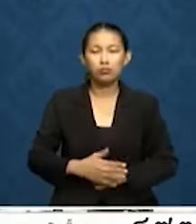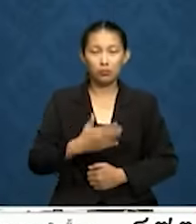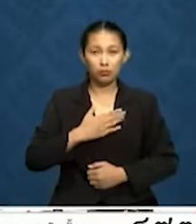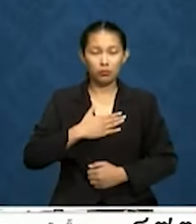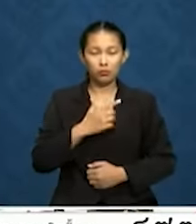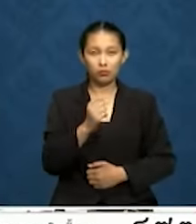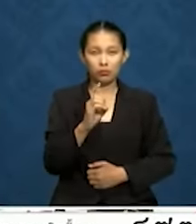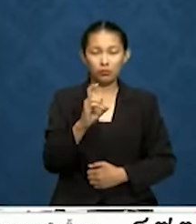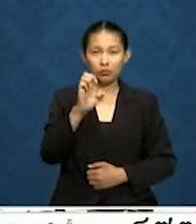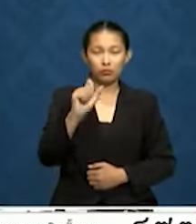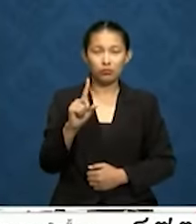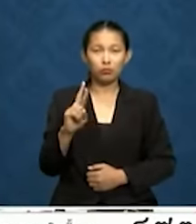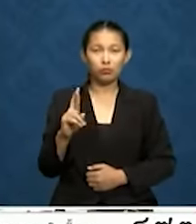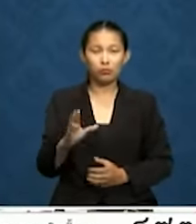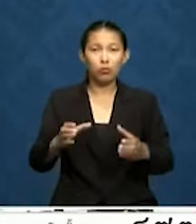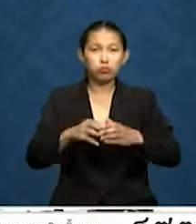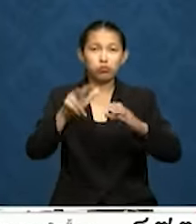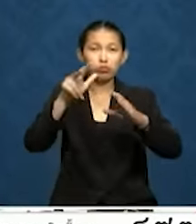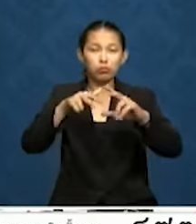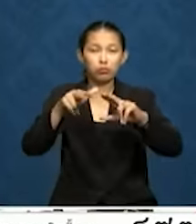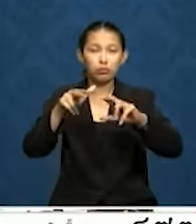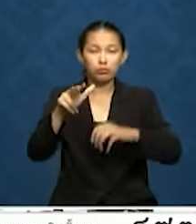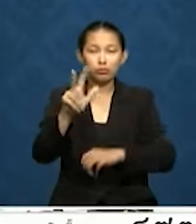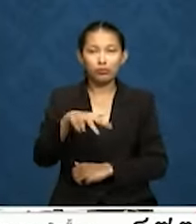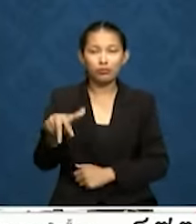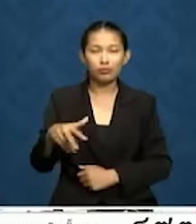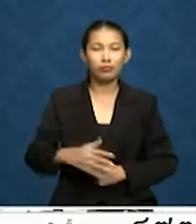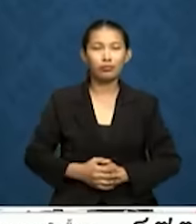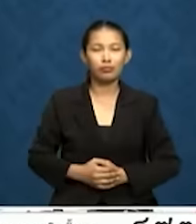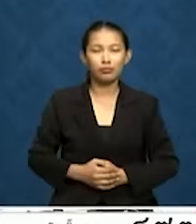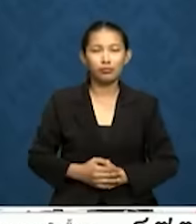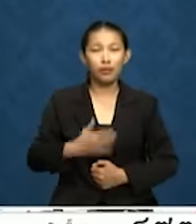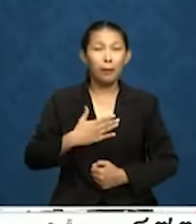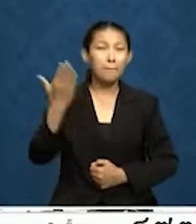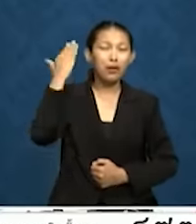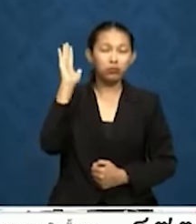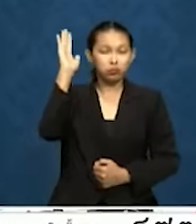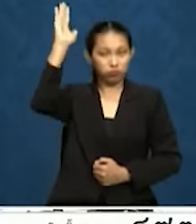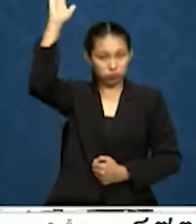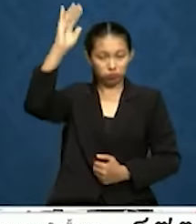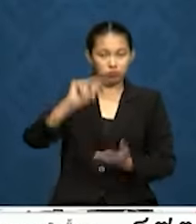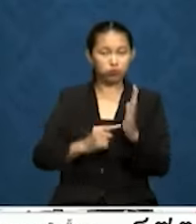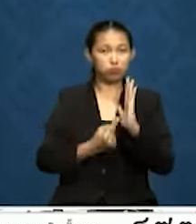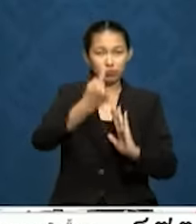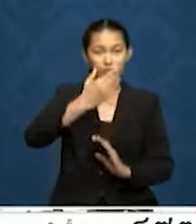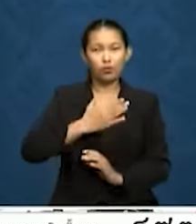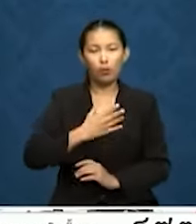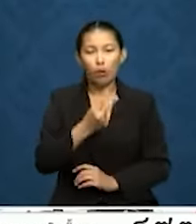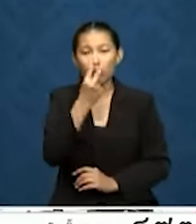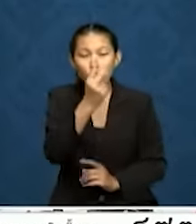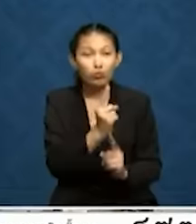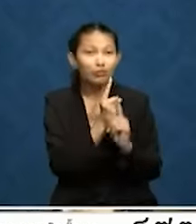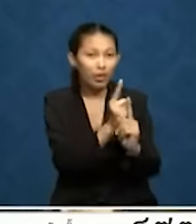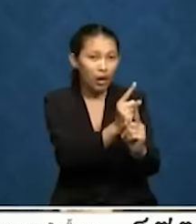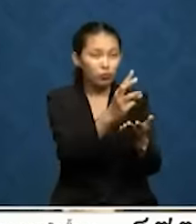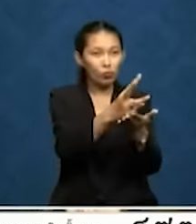รเพียงเกตส.ส.บัญชีรายชื่อจากพรรคเพื่อไทยตอนที่ผมลุกขึ้นอภิปรายครั้งแรกผมก็ดูตามระเบียบวา